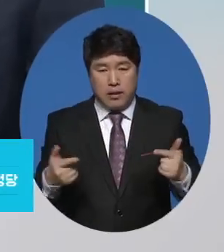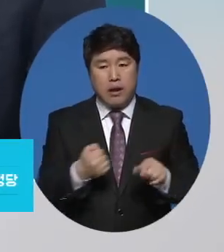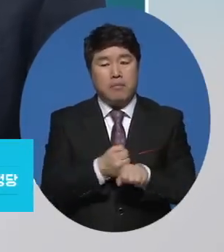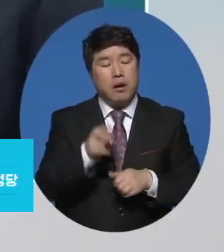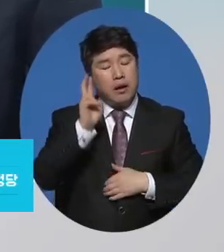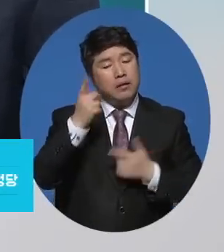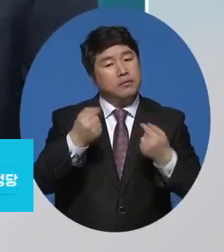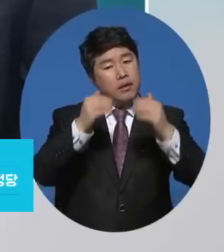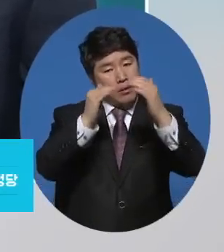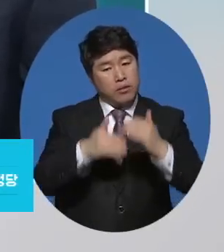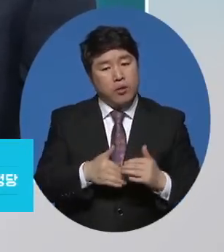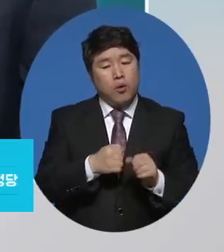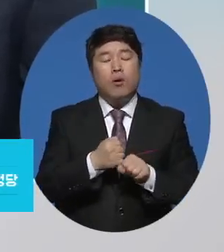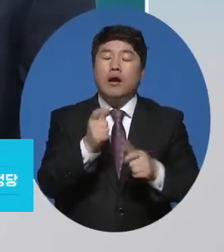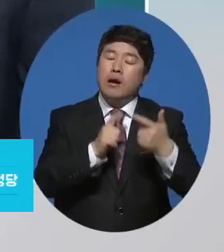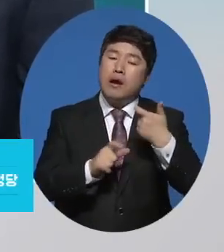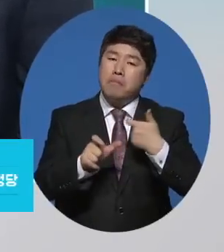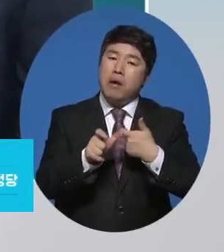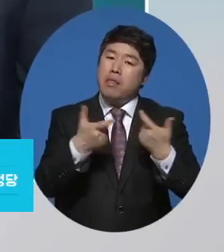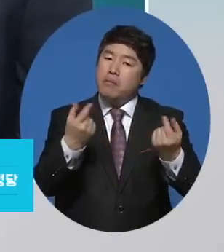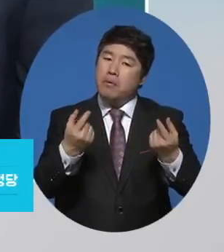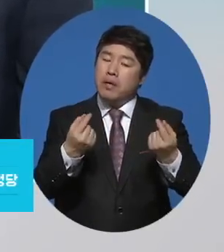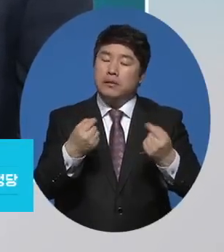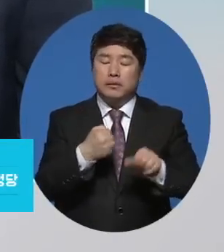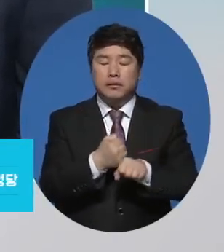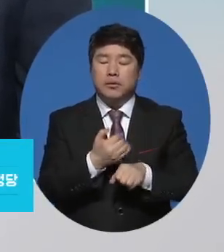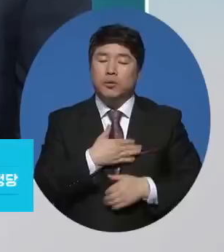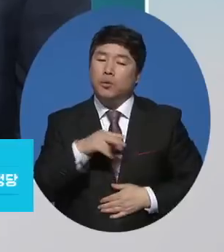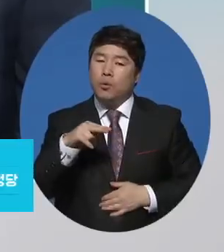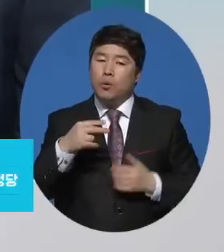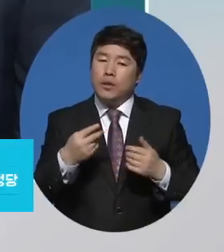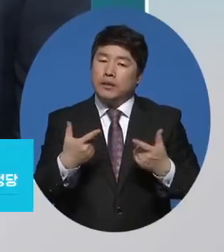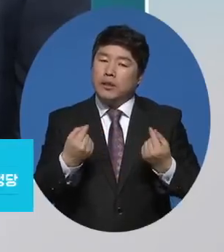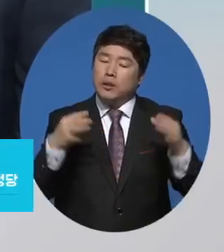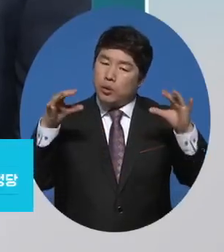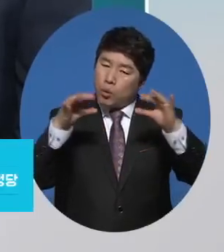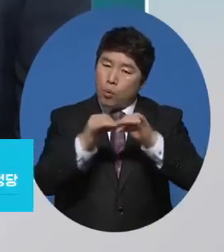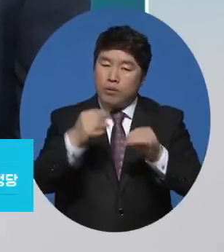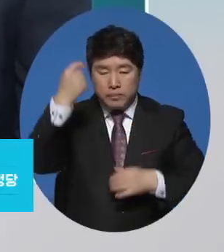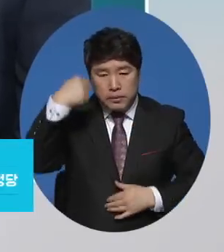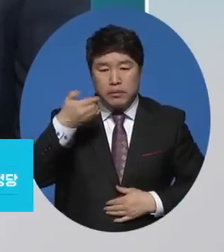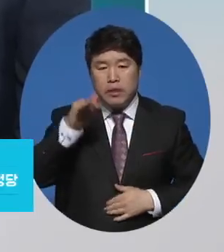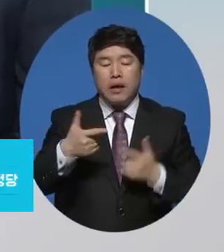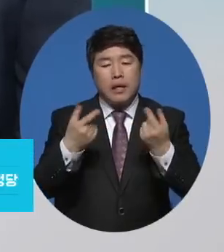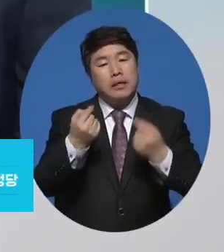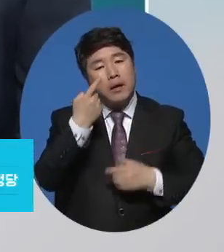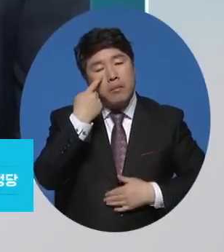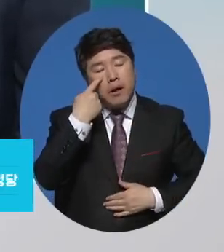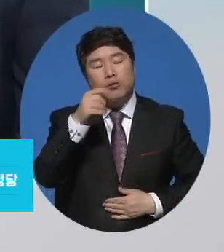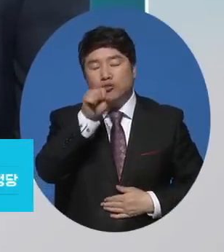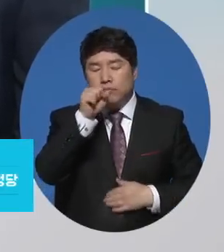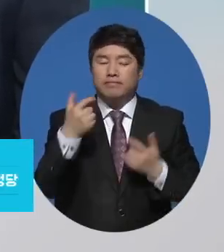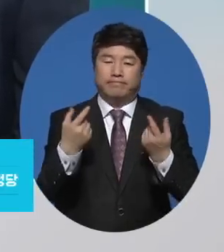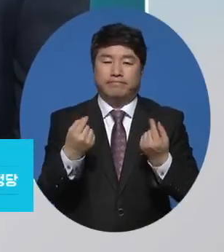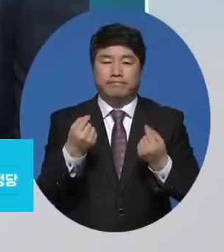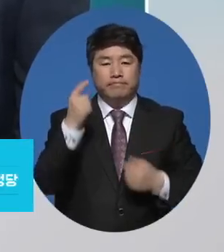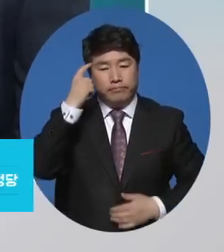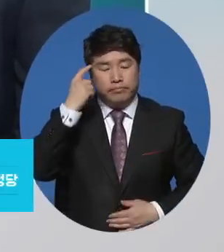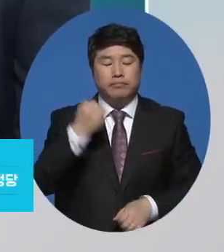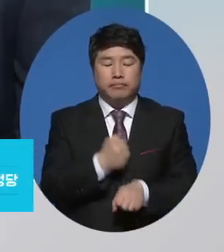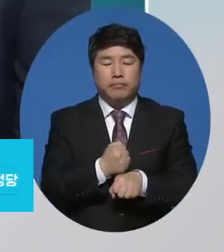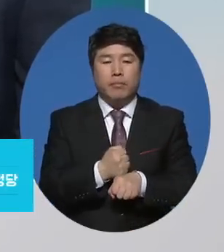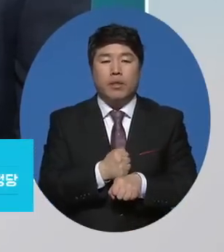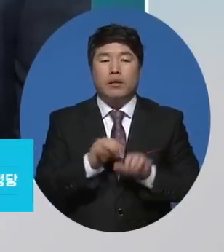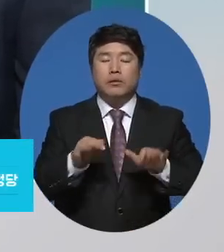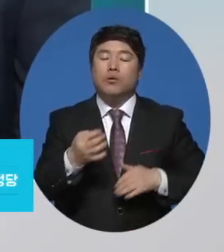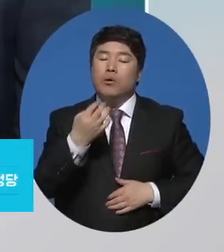그런 부분을 아마 좀 한번 같이 저도 굉장히 그 거점에서 종감 있데 같이 한번 해 봤으면 좋겠다 그런 생각이 듭니다 그리고 수도